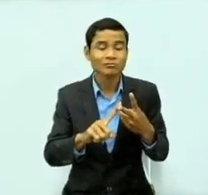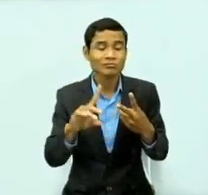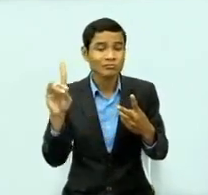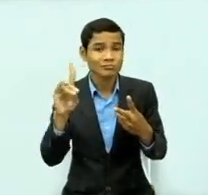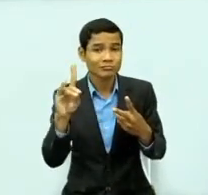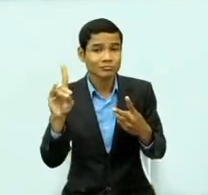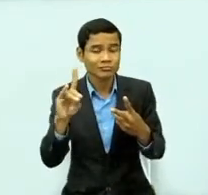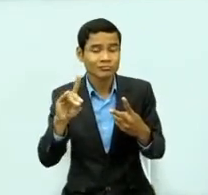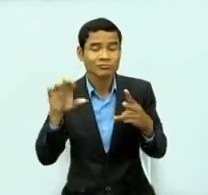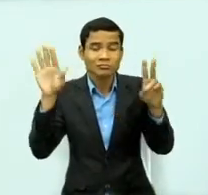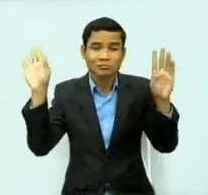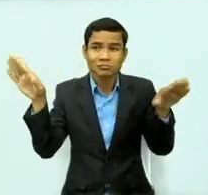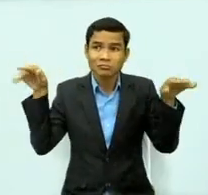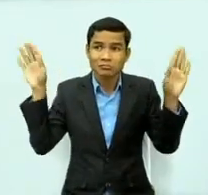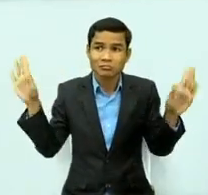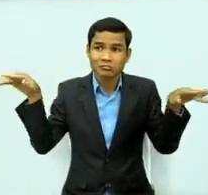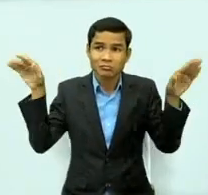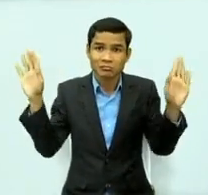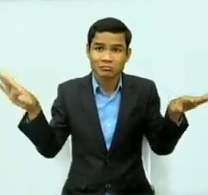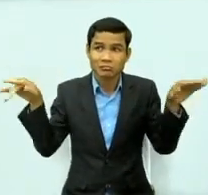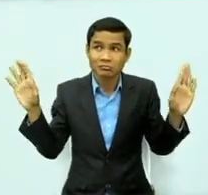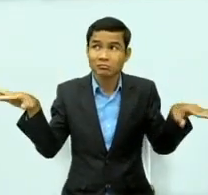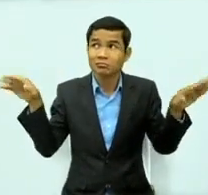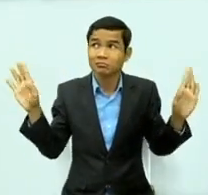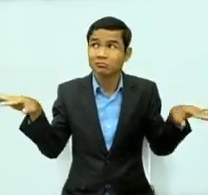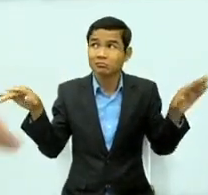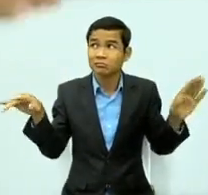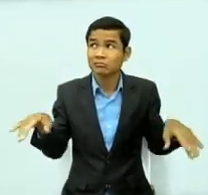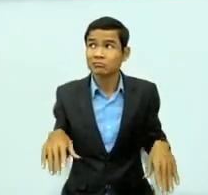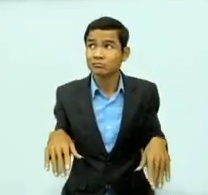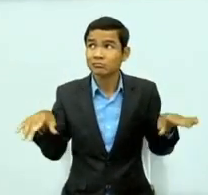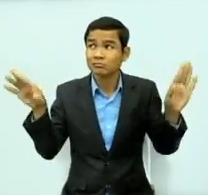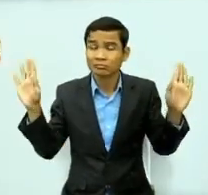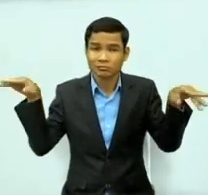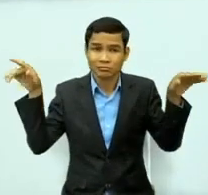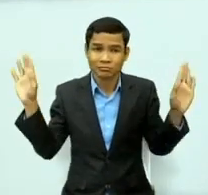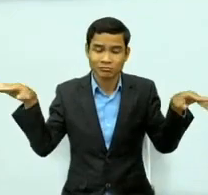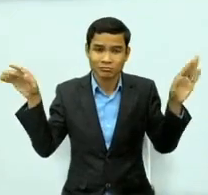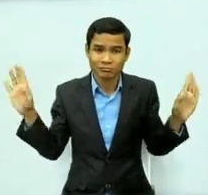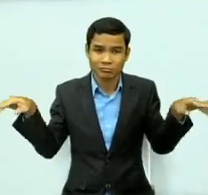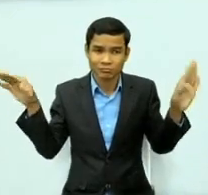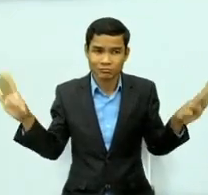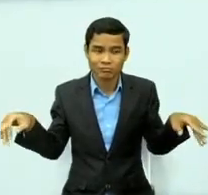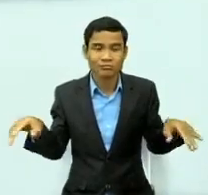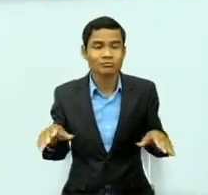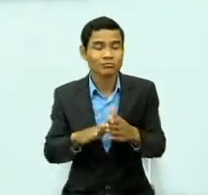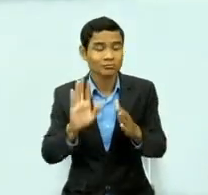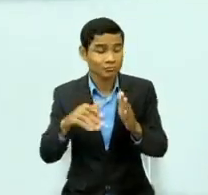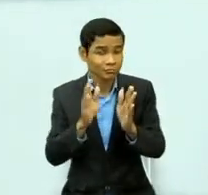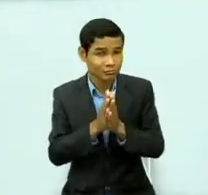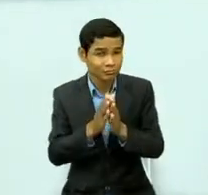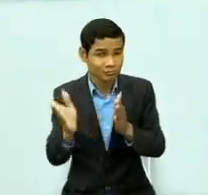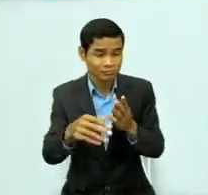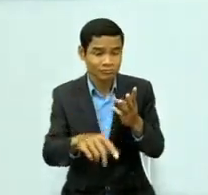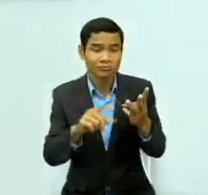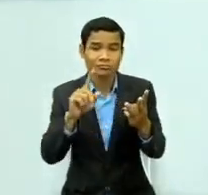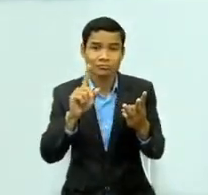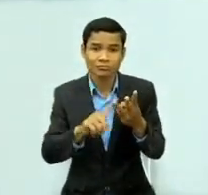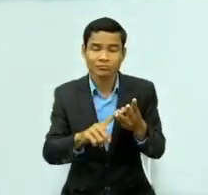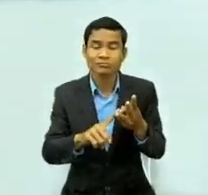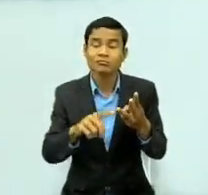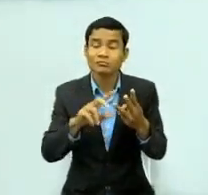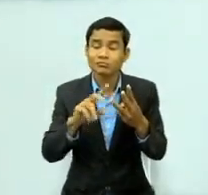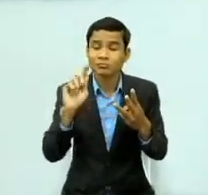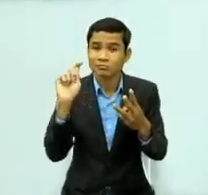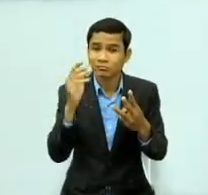ហើកូនណោះកូនធ្វើដៃដូចអ្នកគ្រូមើលកូនដាក់ដៃចាតដាងមើលកូនហើចាអរគុណកូនចារូបទី